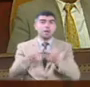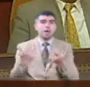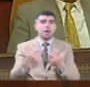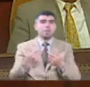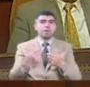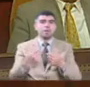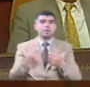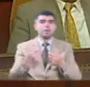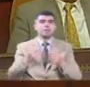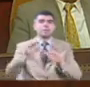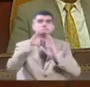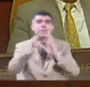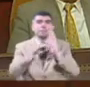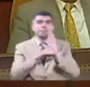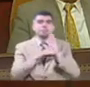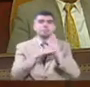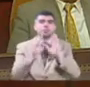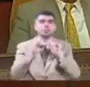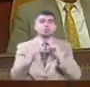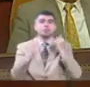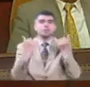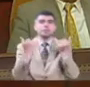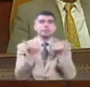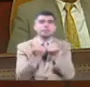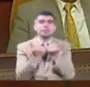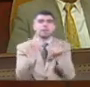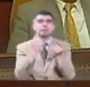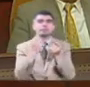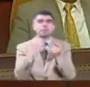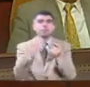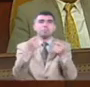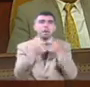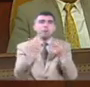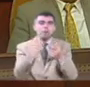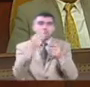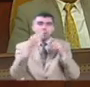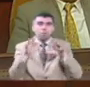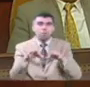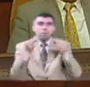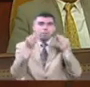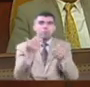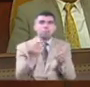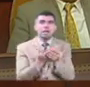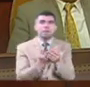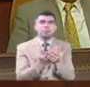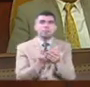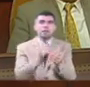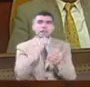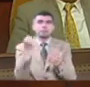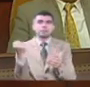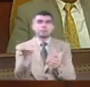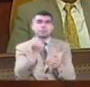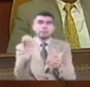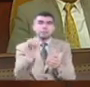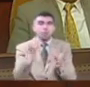نعم، إنشاء خلية مركزية لمتابعة تحكيم تنفيذ الأحكام، العمل على دعم وتقوية